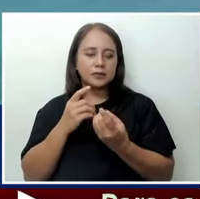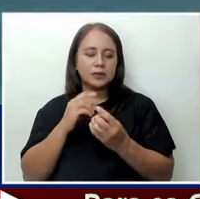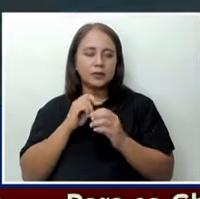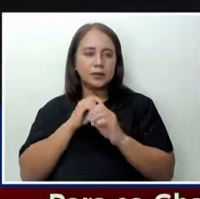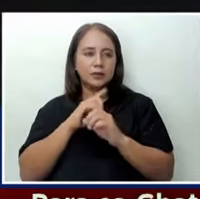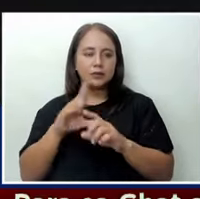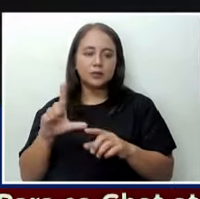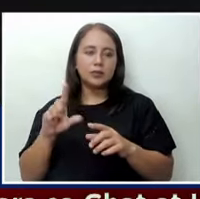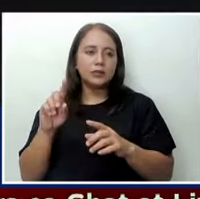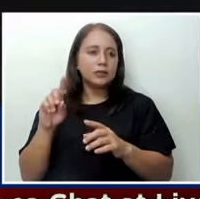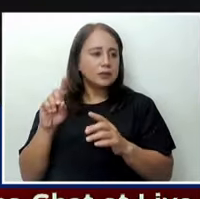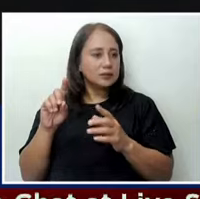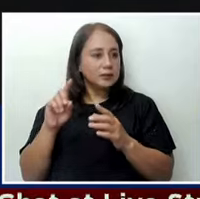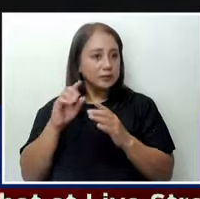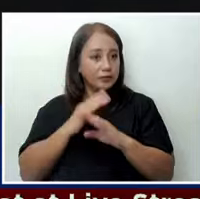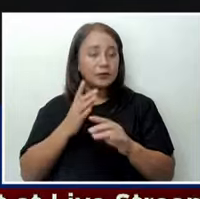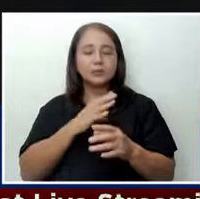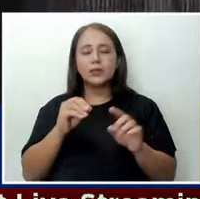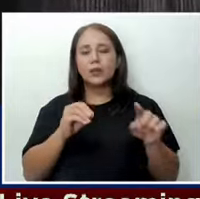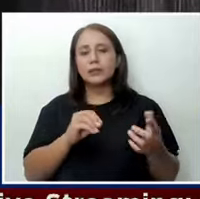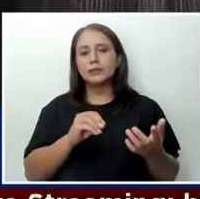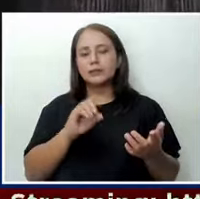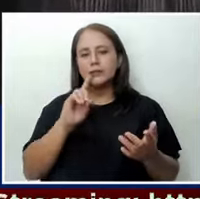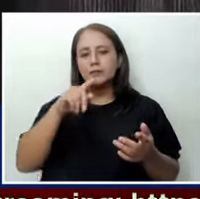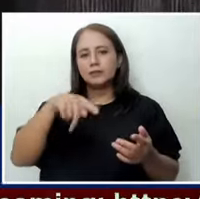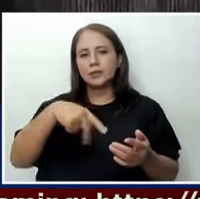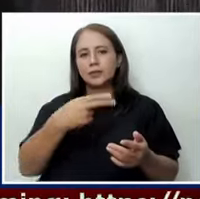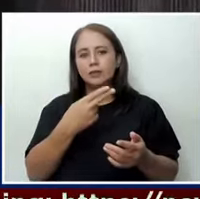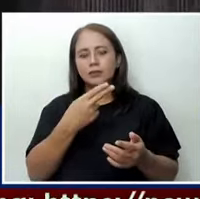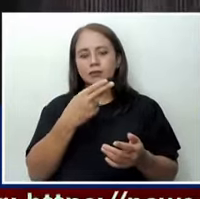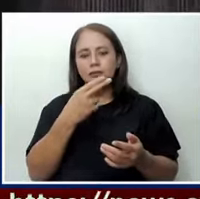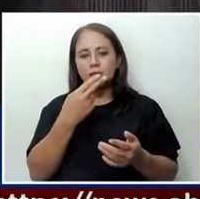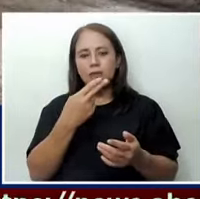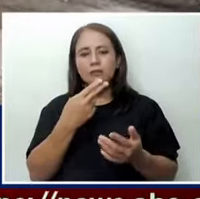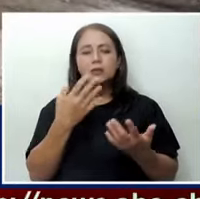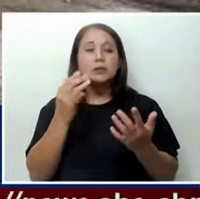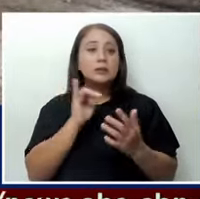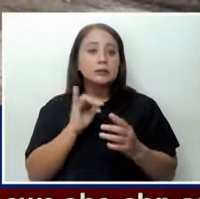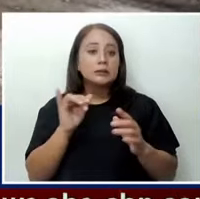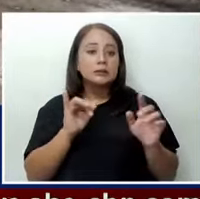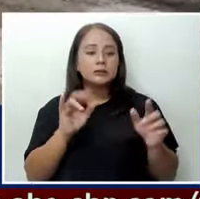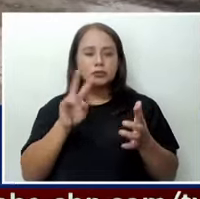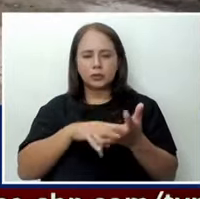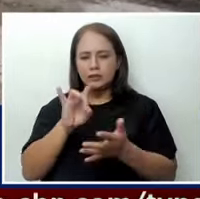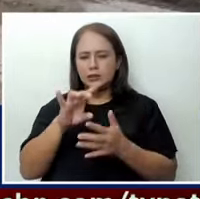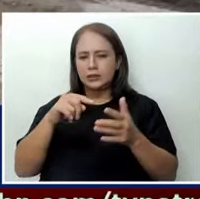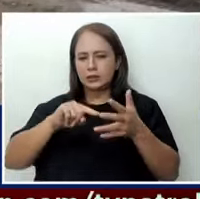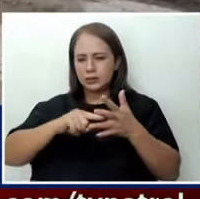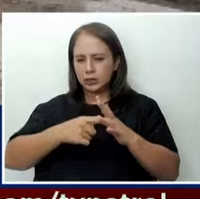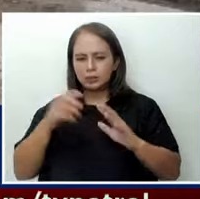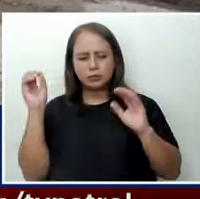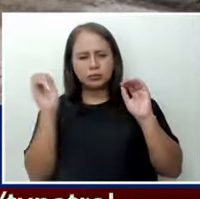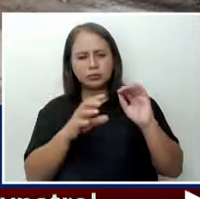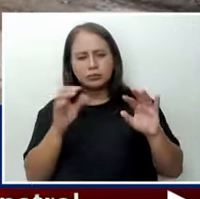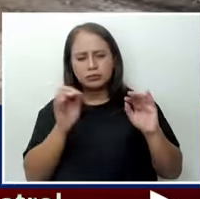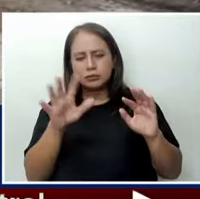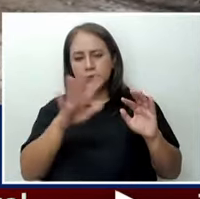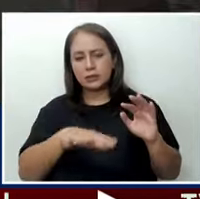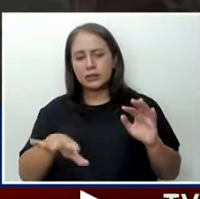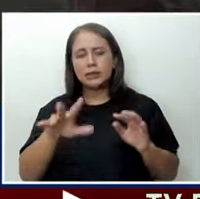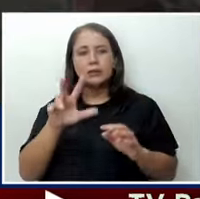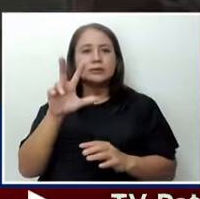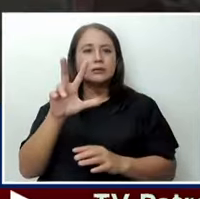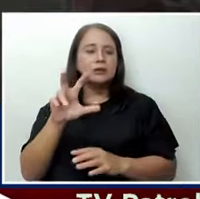Highways. 2018 pa sinimulan ang pagbubungkal ng lupa at pagtatambak ng buhangin sa 300 ektaryang